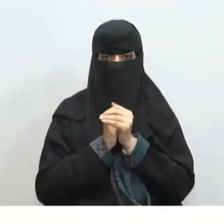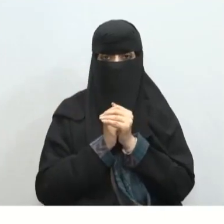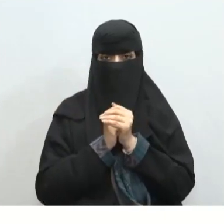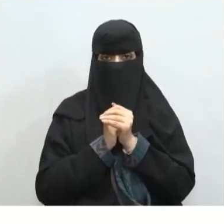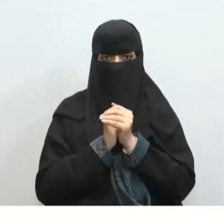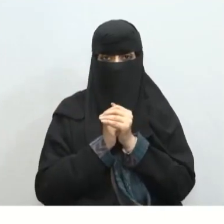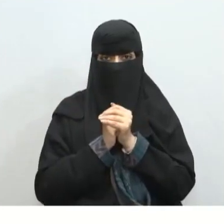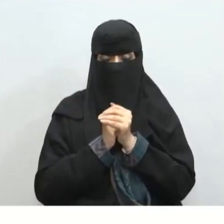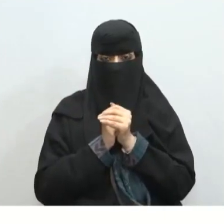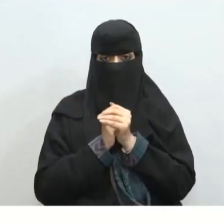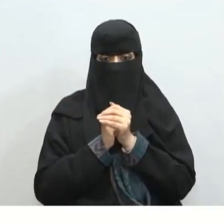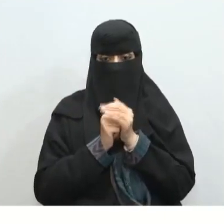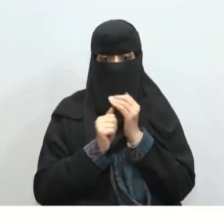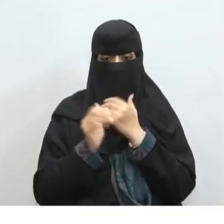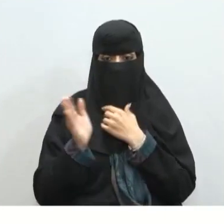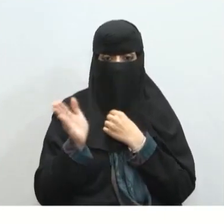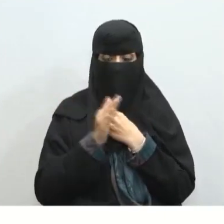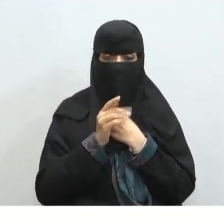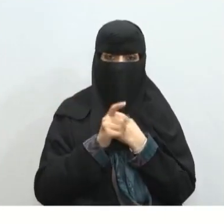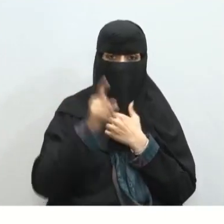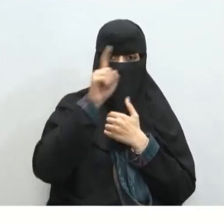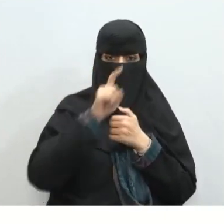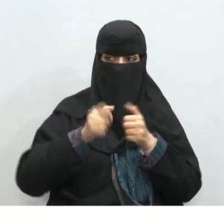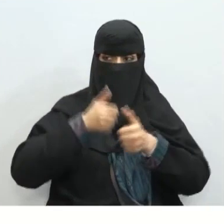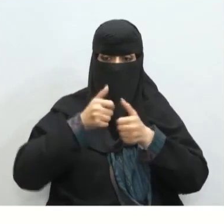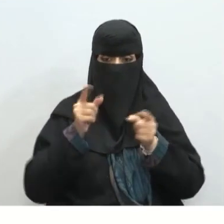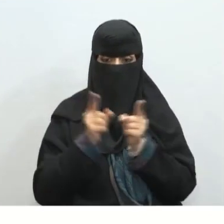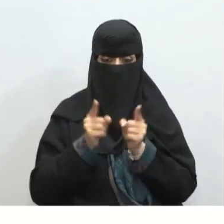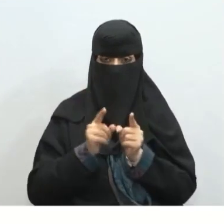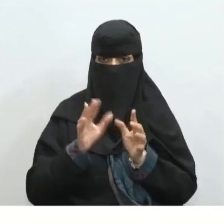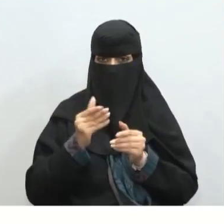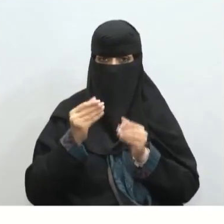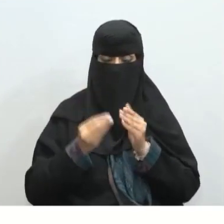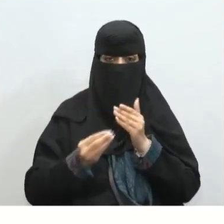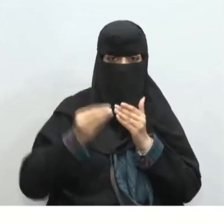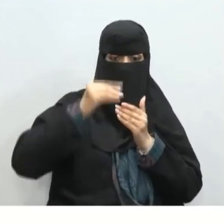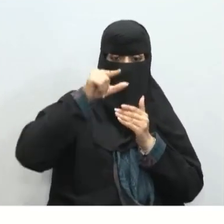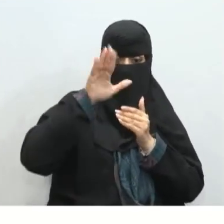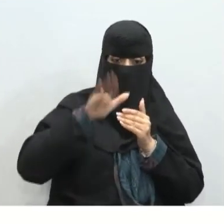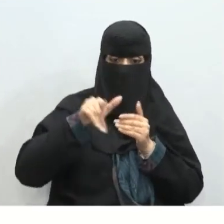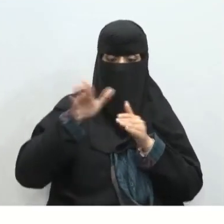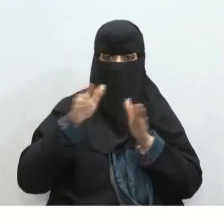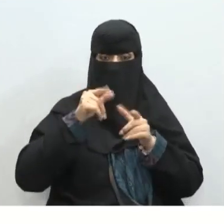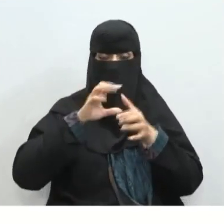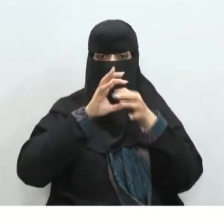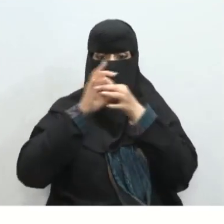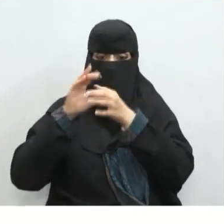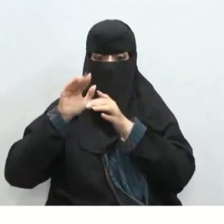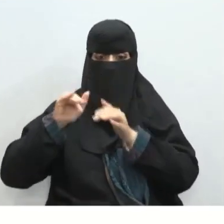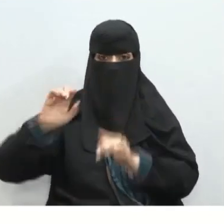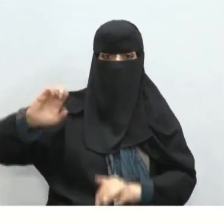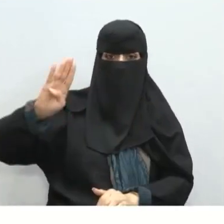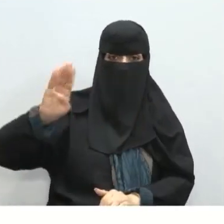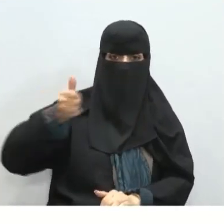في السؤال الاول من الاختبار المقنن اي الخطوات الاتيه تحدث في حلقه كالفين